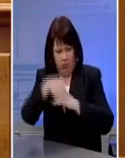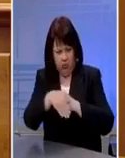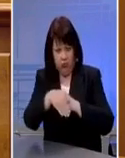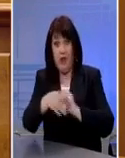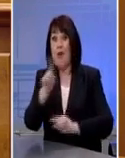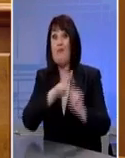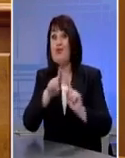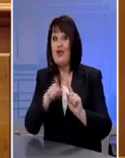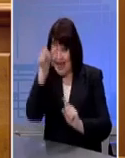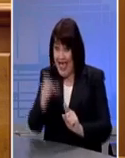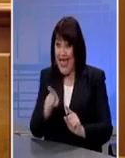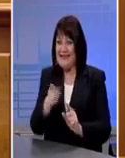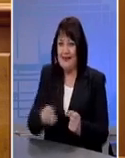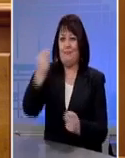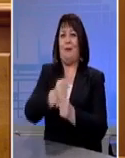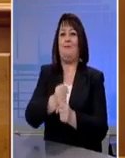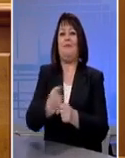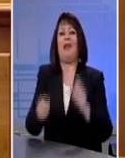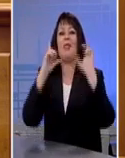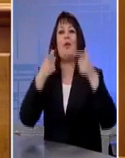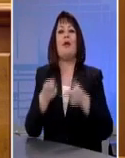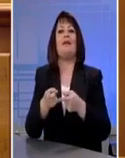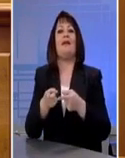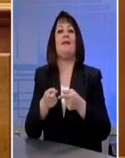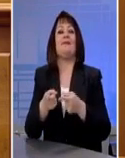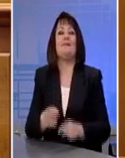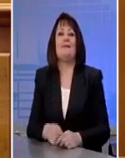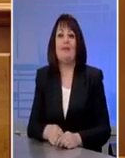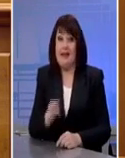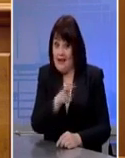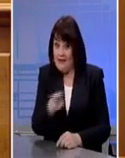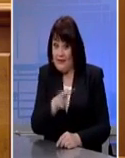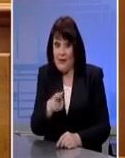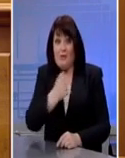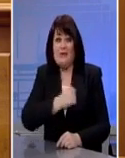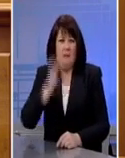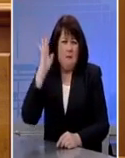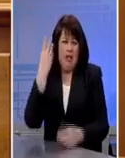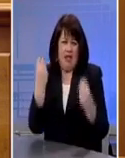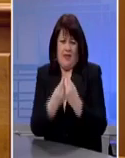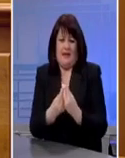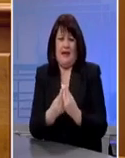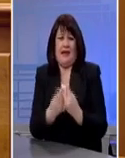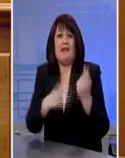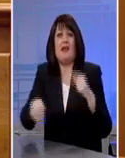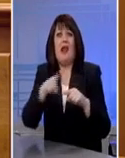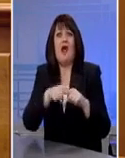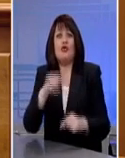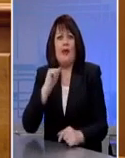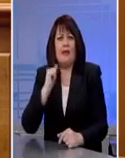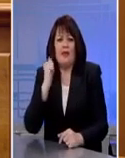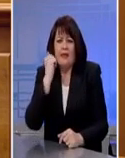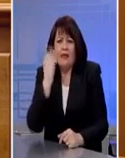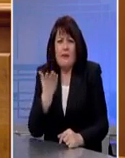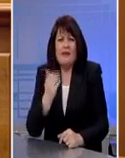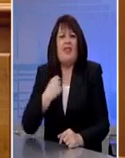ποιος θα έρθει μετά από αυτόν? Εμείς. Αλλά αυτά είναι παλαιοκομματικά, τα οποία ο λαός τα κατακρίνει. Γι'